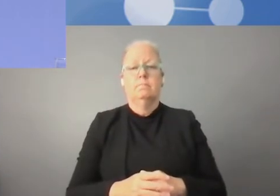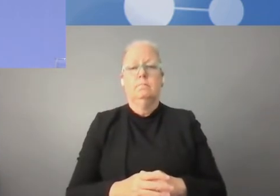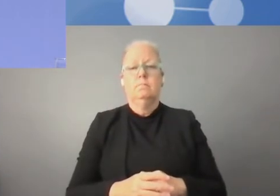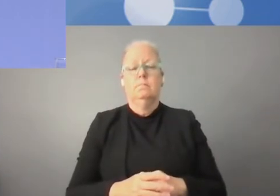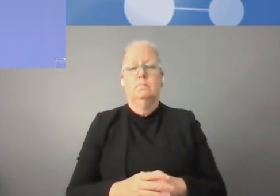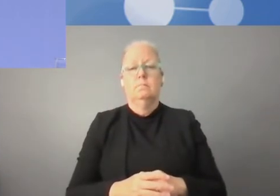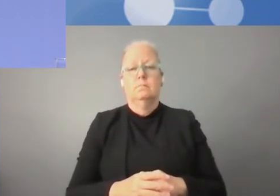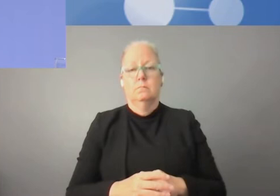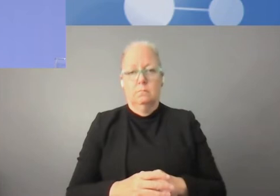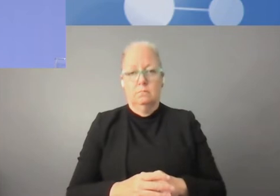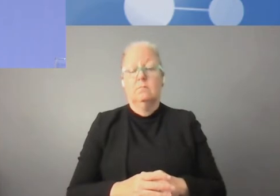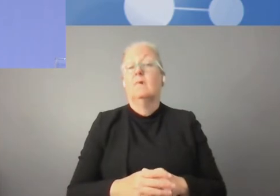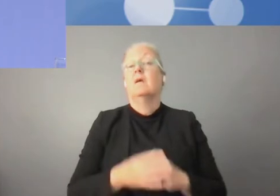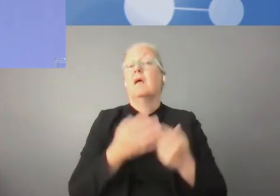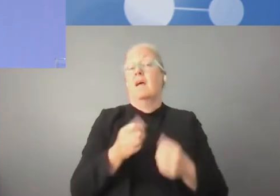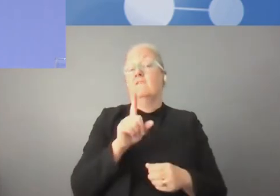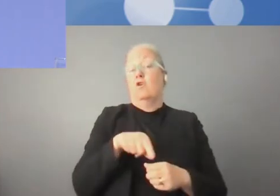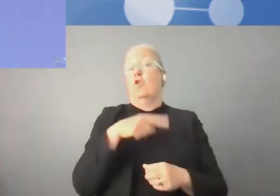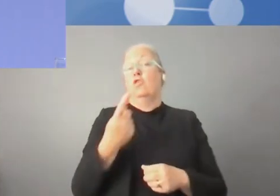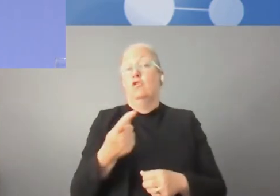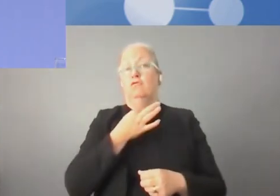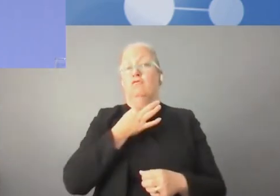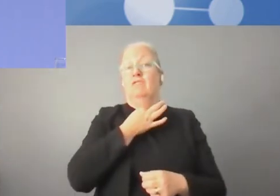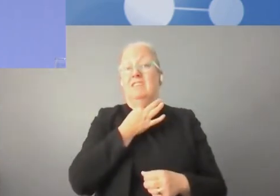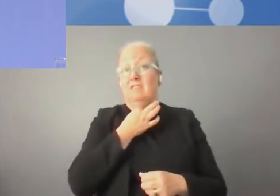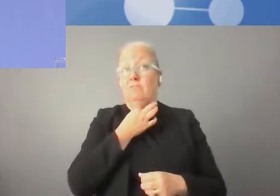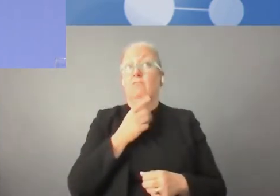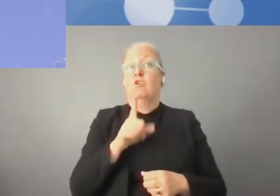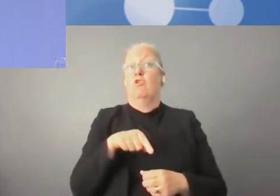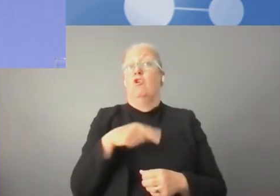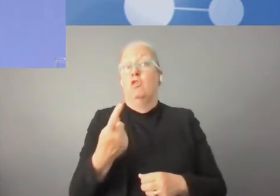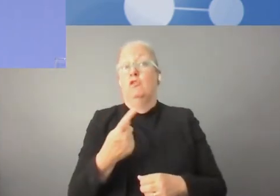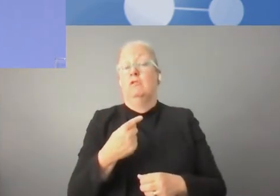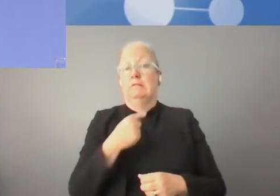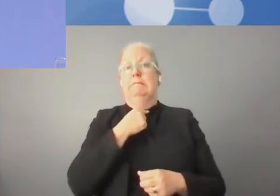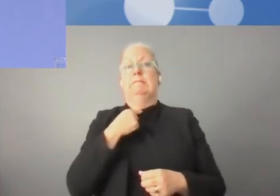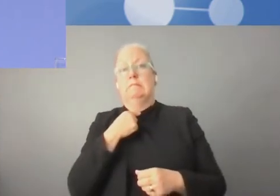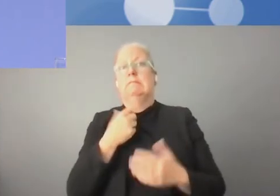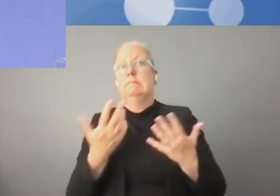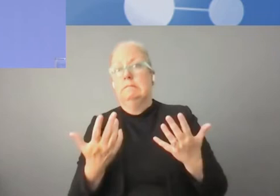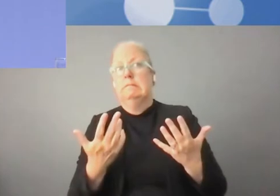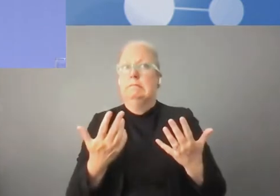我们所面临第二个威胁，就是网络